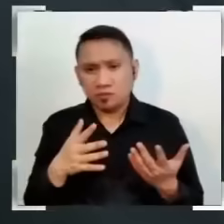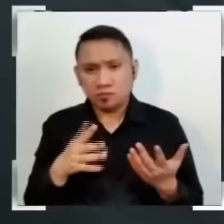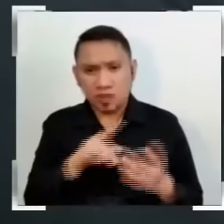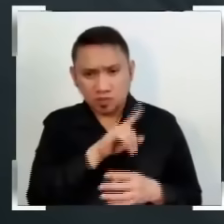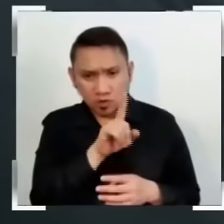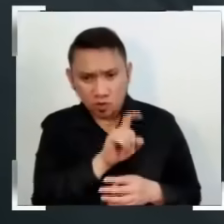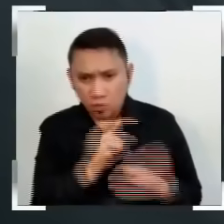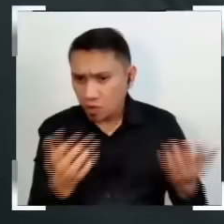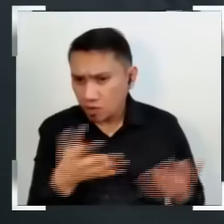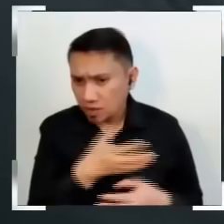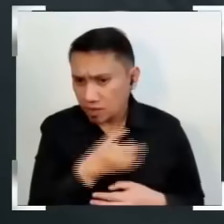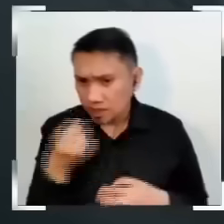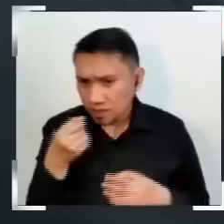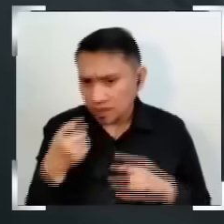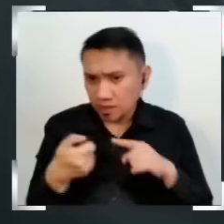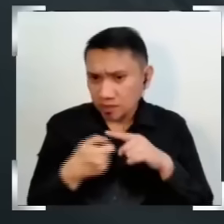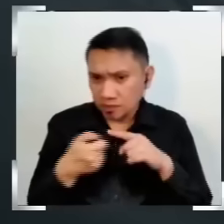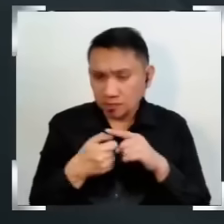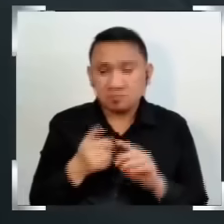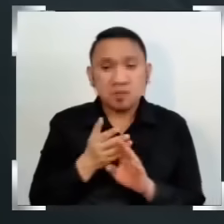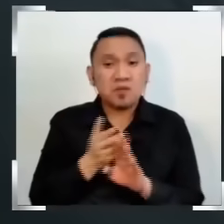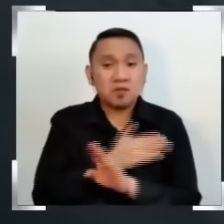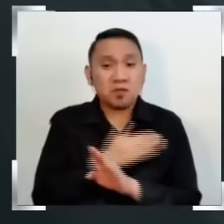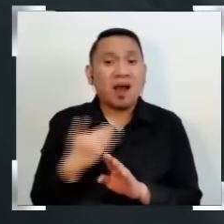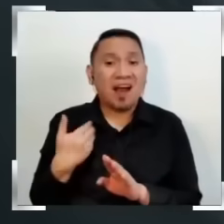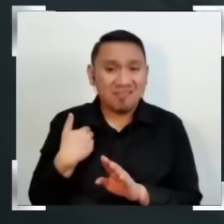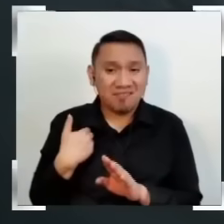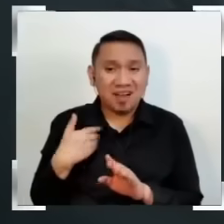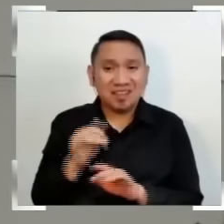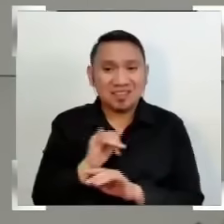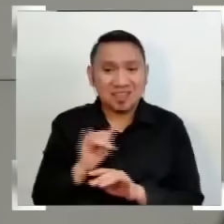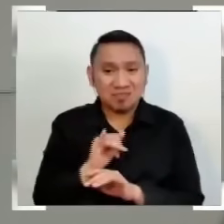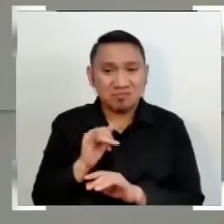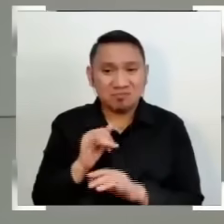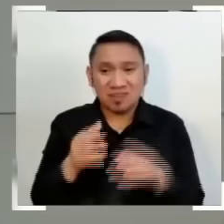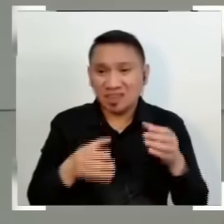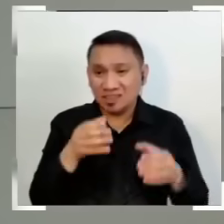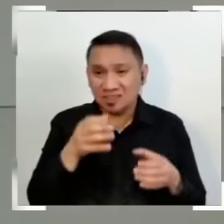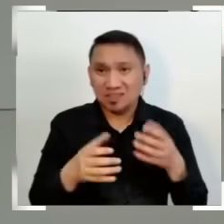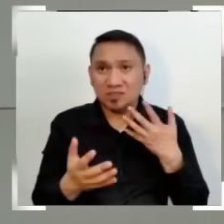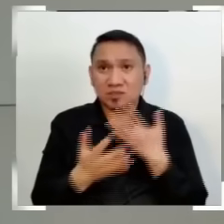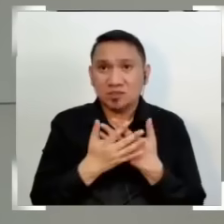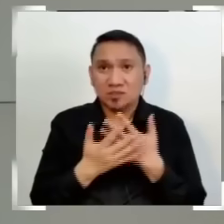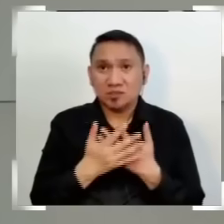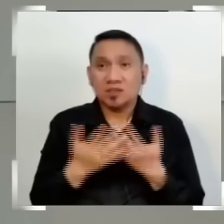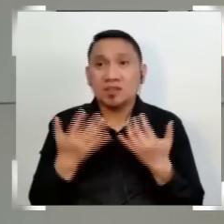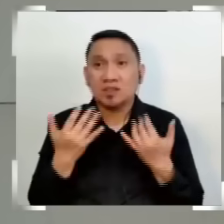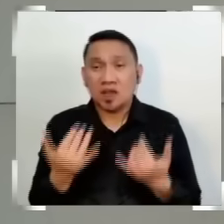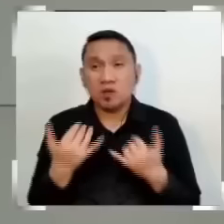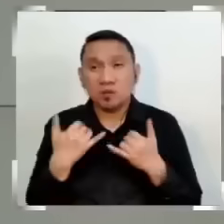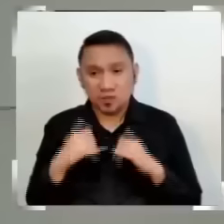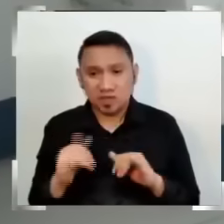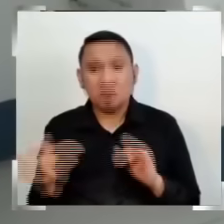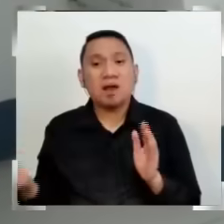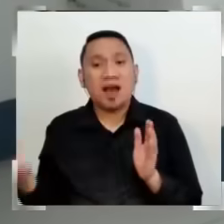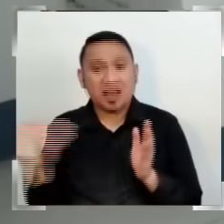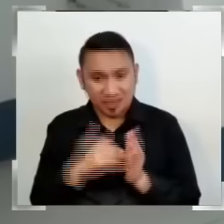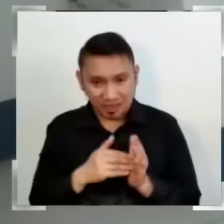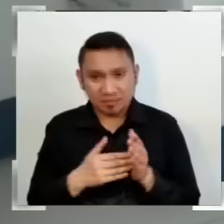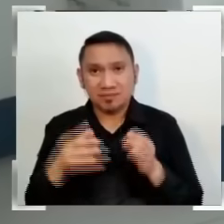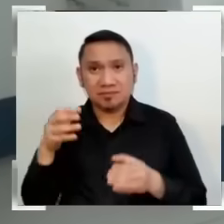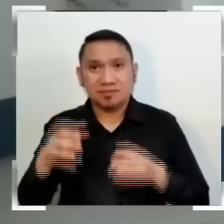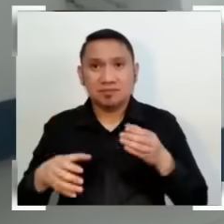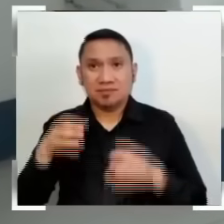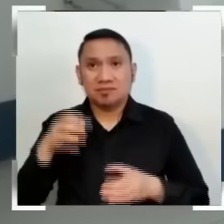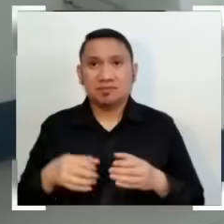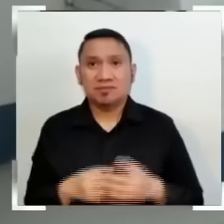Dati nang nakulong ang mga suspect dahil din sa kaso may kinalaman sa ilegal na droga. Ngayon, mahaharap na naman sila sa reklamong paglabag sa